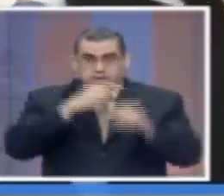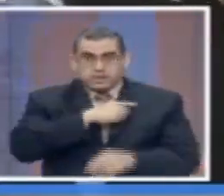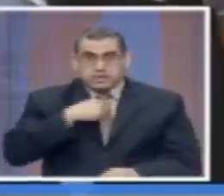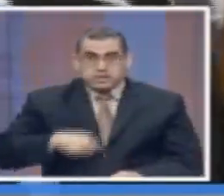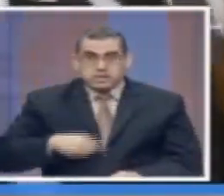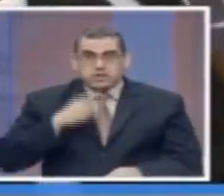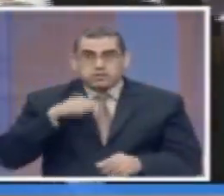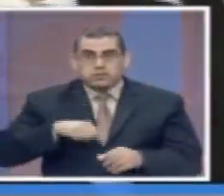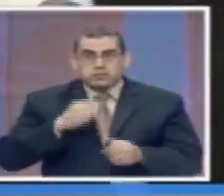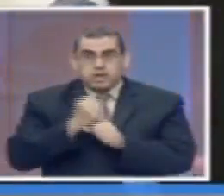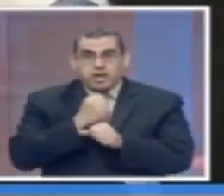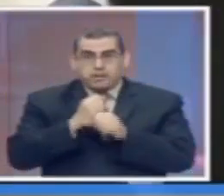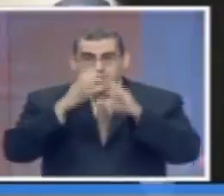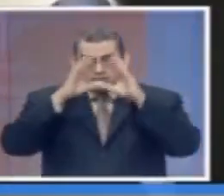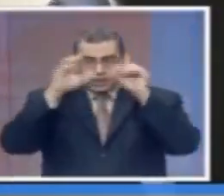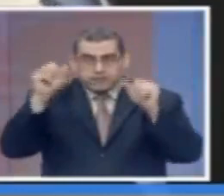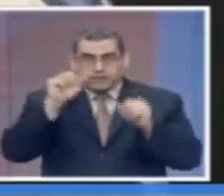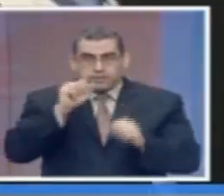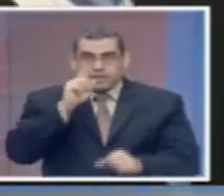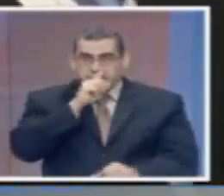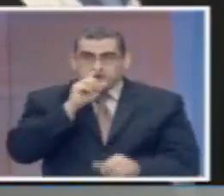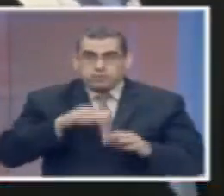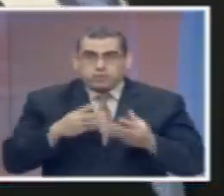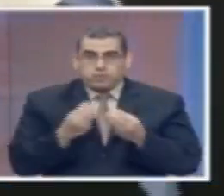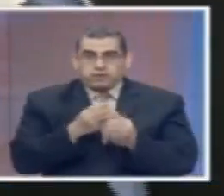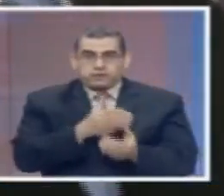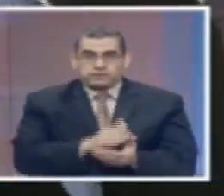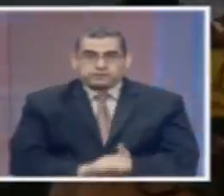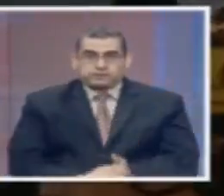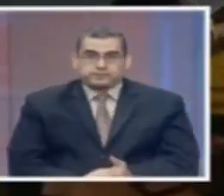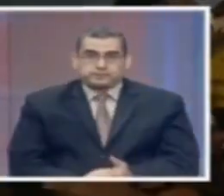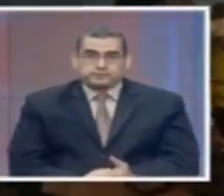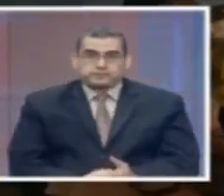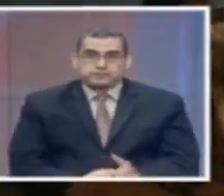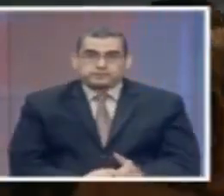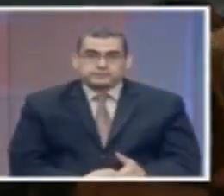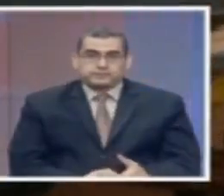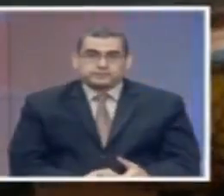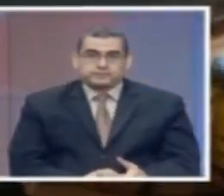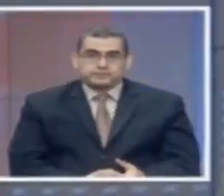مصر والقائم بأعمال السفير الإماراتي.